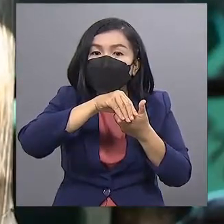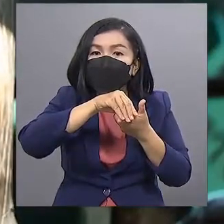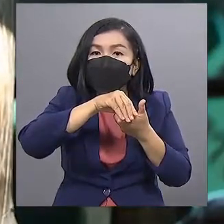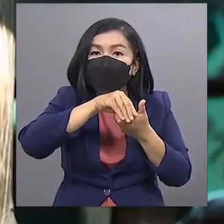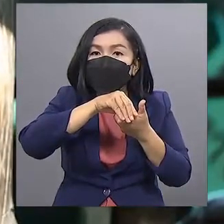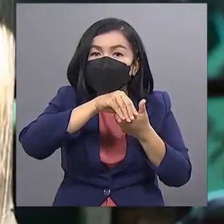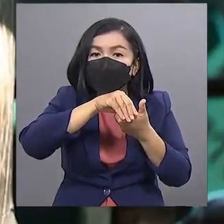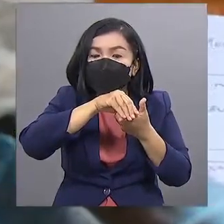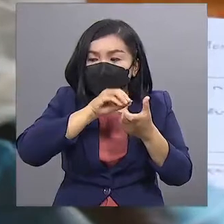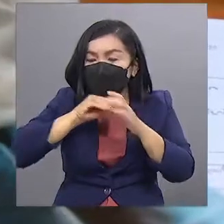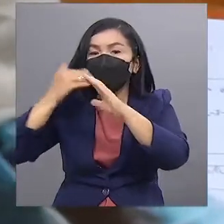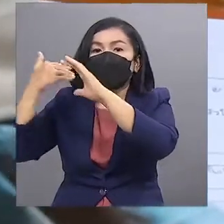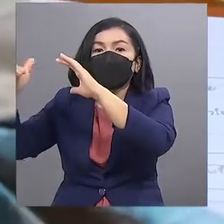กส่ง